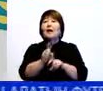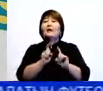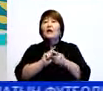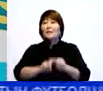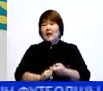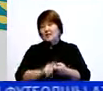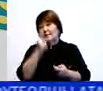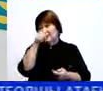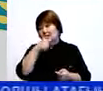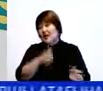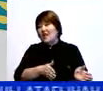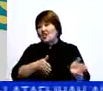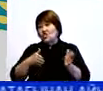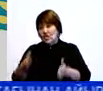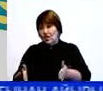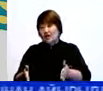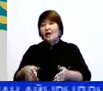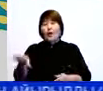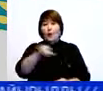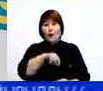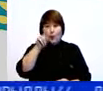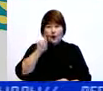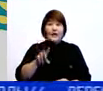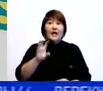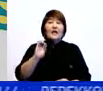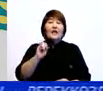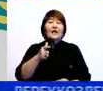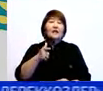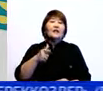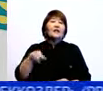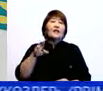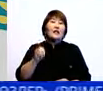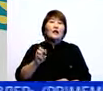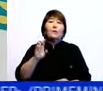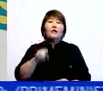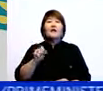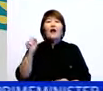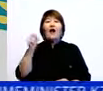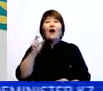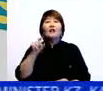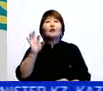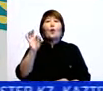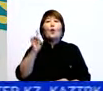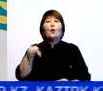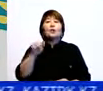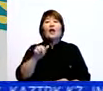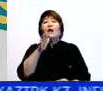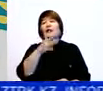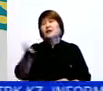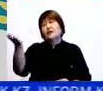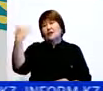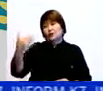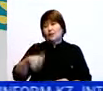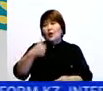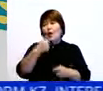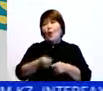жылға шегерілді. Өздеріңіз білесіздер, Едіге батыр Алтын Орда кезеңінде өмір сүрген